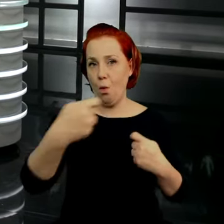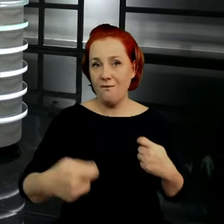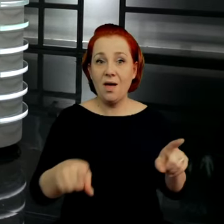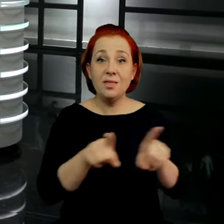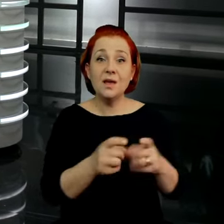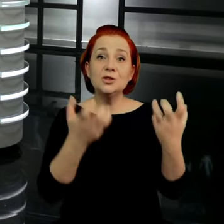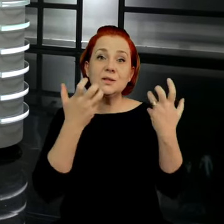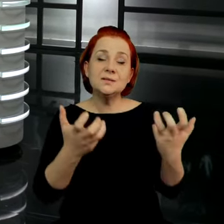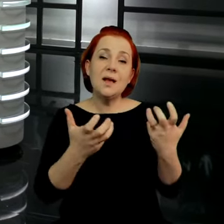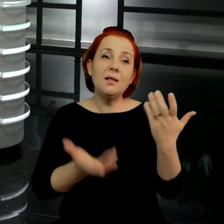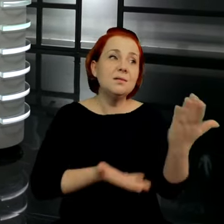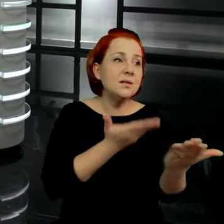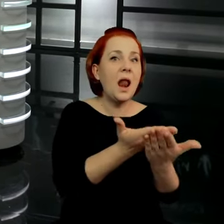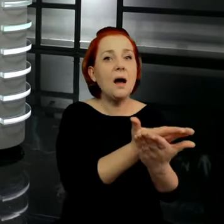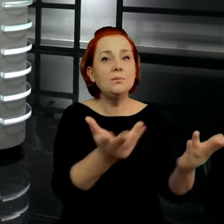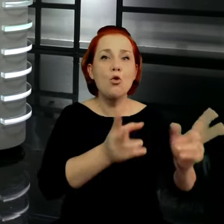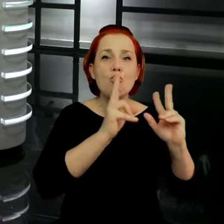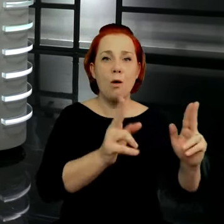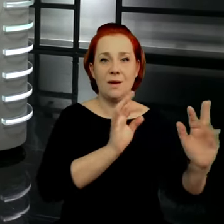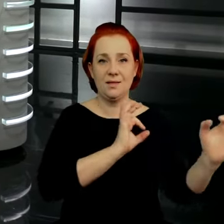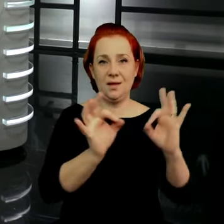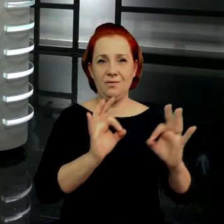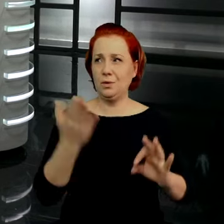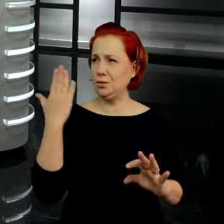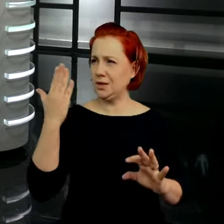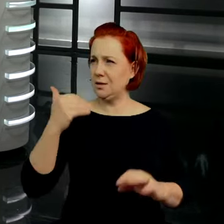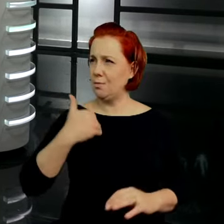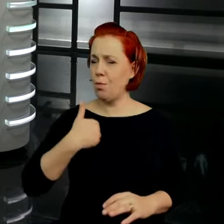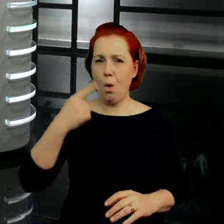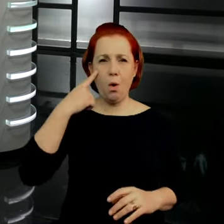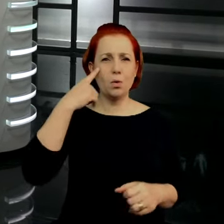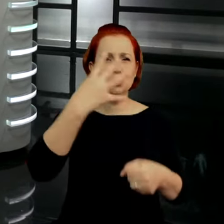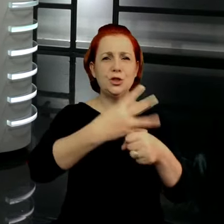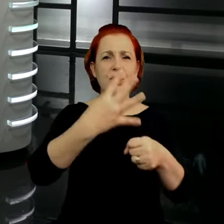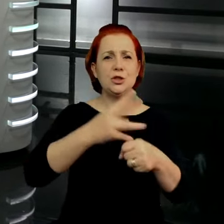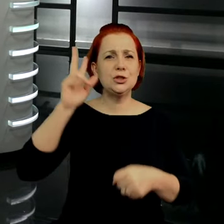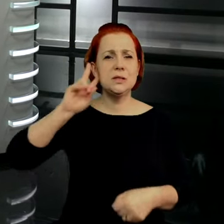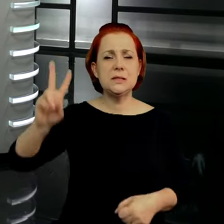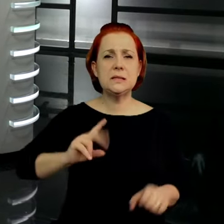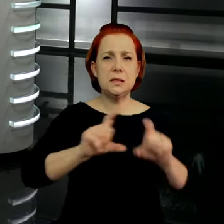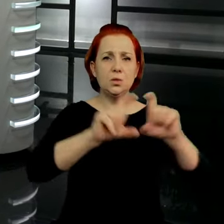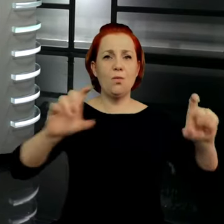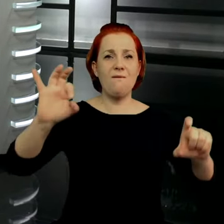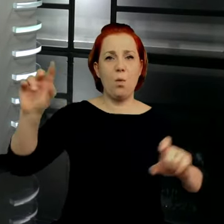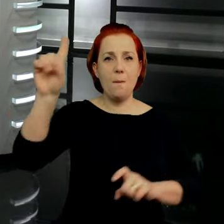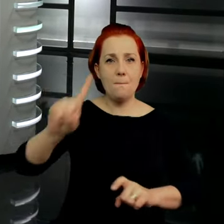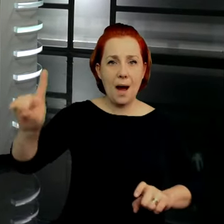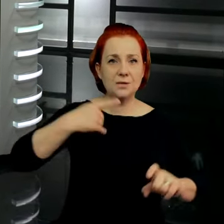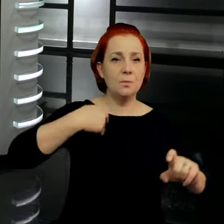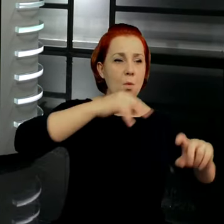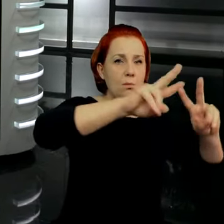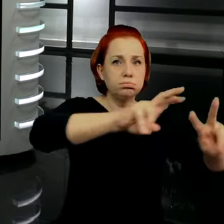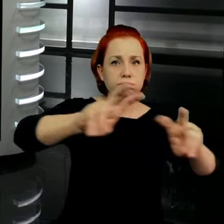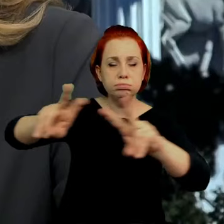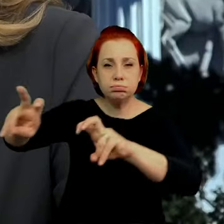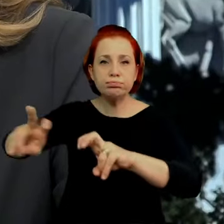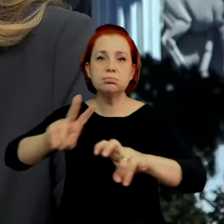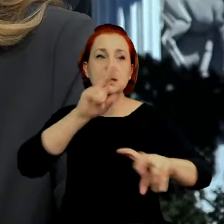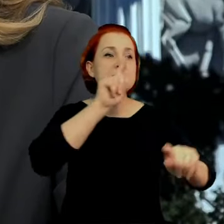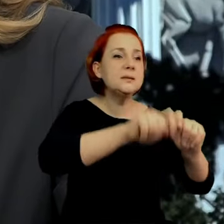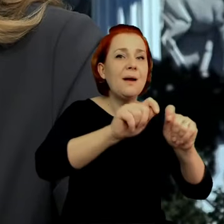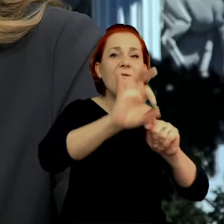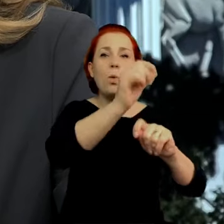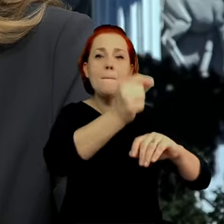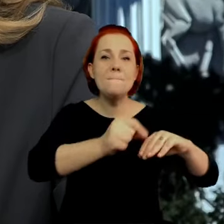przykład tak jak ostatnio prawie 40 instytucji państwowych zbadanych pod względem premii